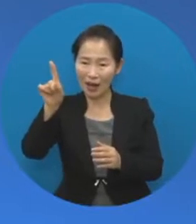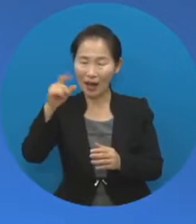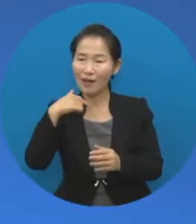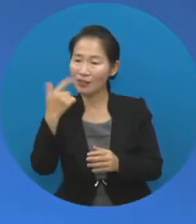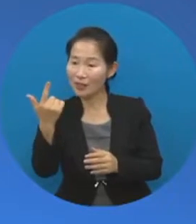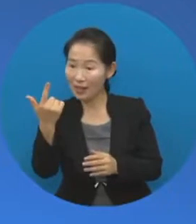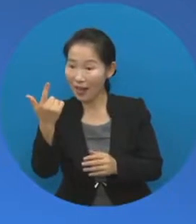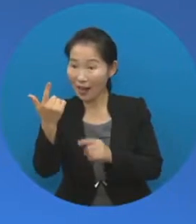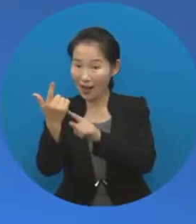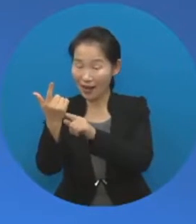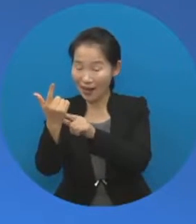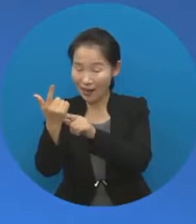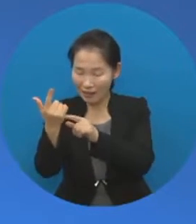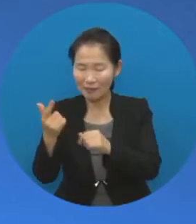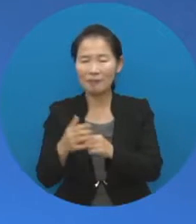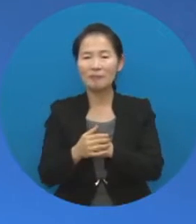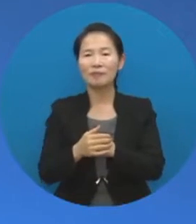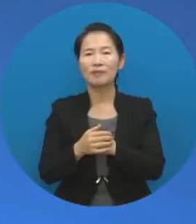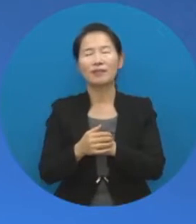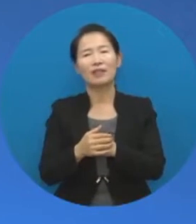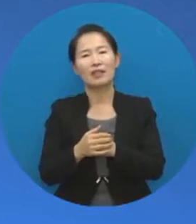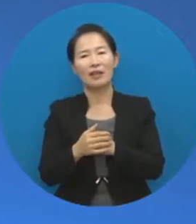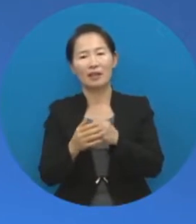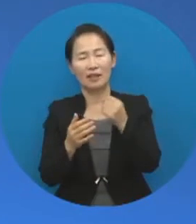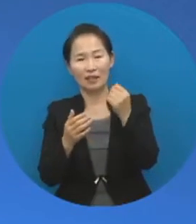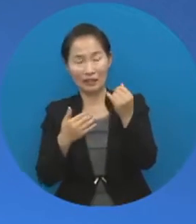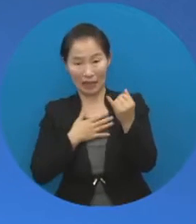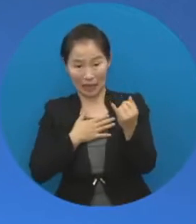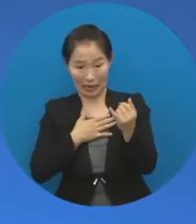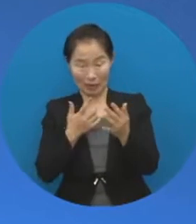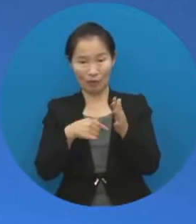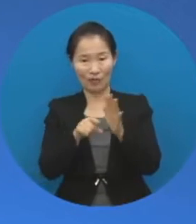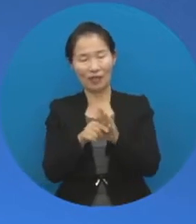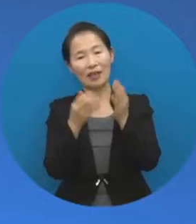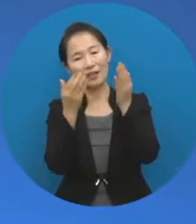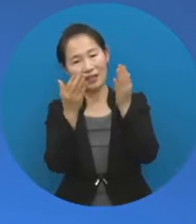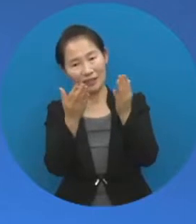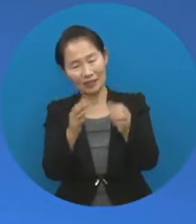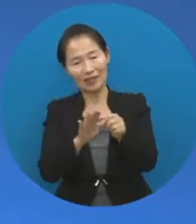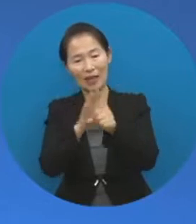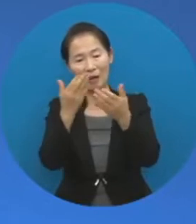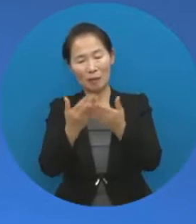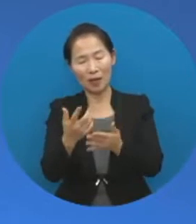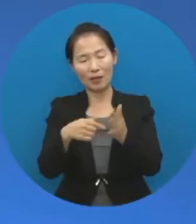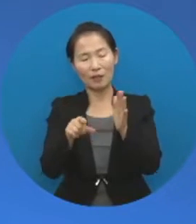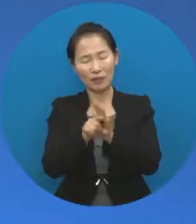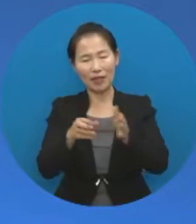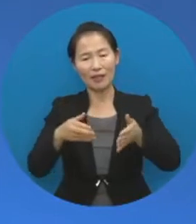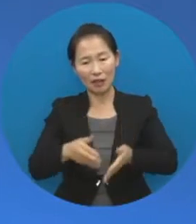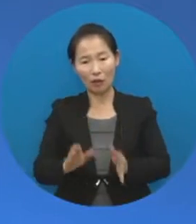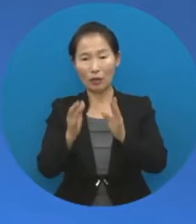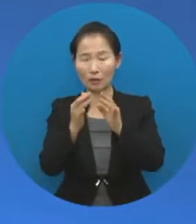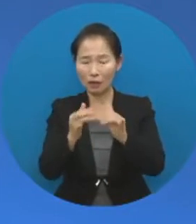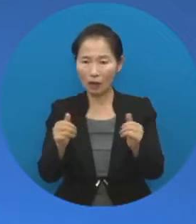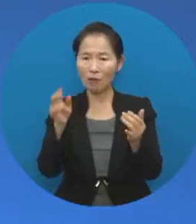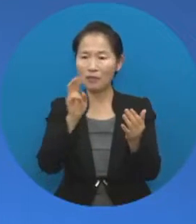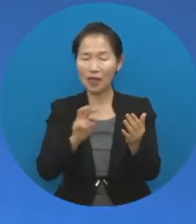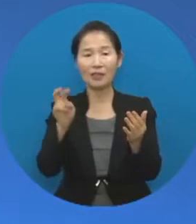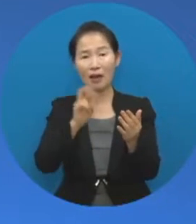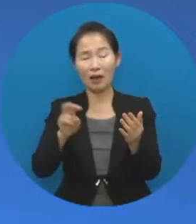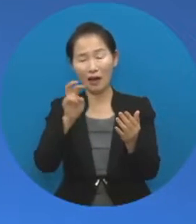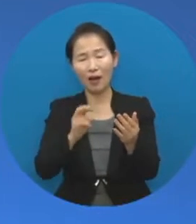당신은 사랑받기 위해 태어난 사람 찬양을 불러주는데 그 찬양 가사를 듣고 있는 내내 내가 이제 죽을